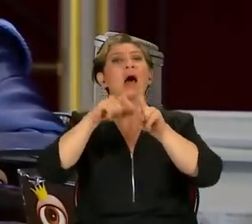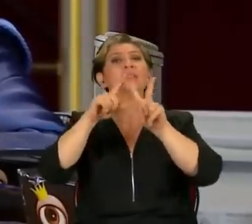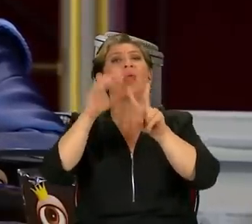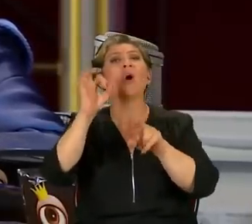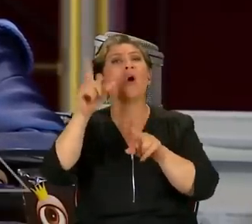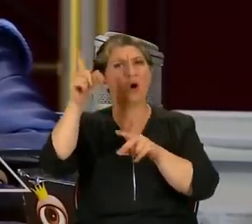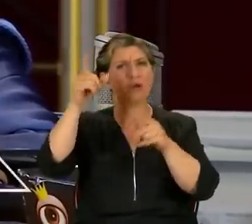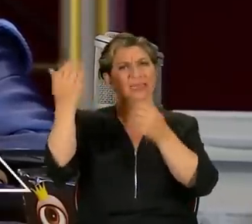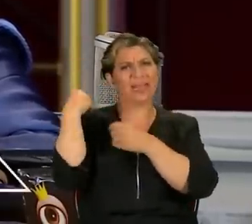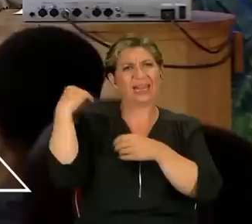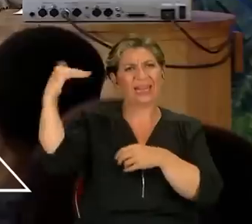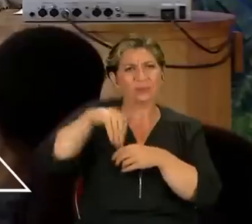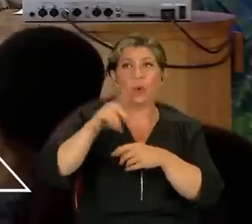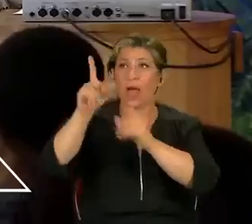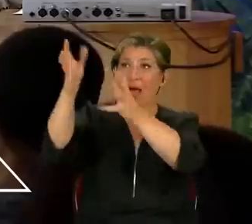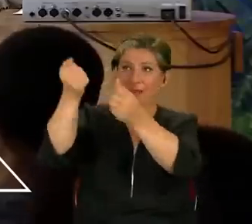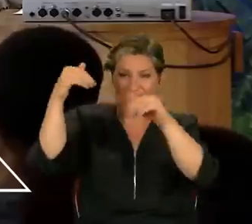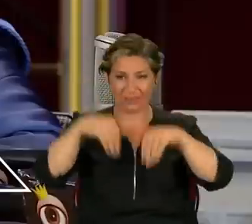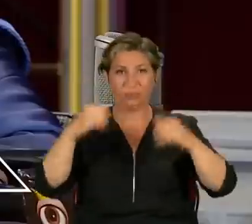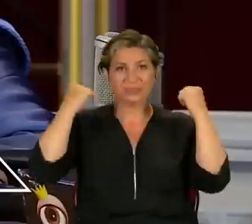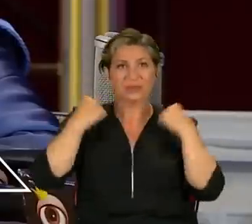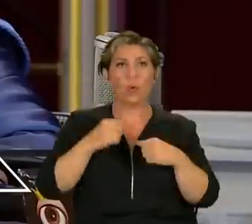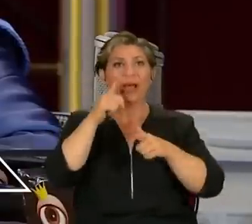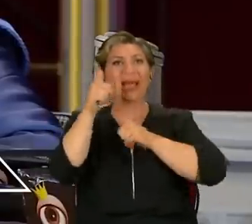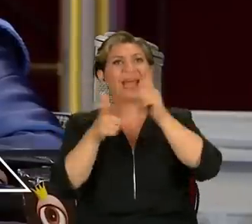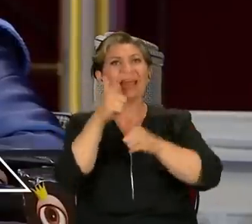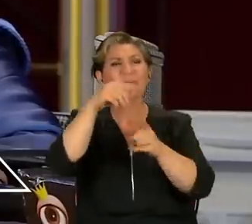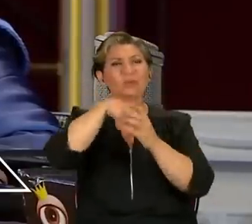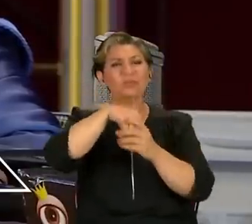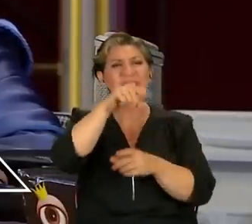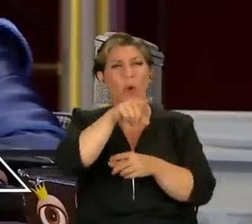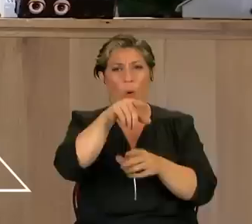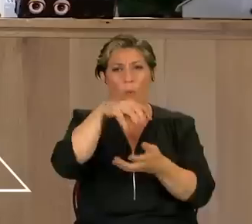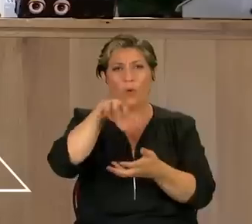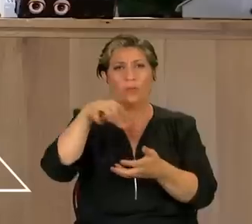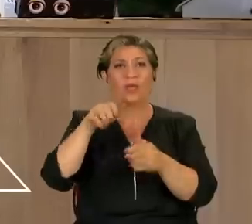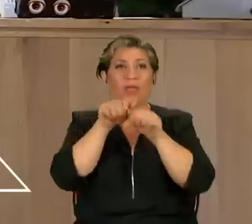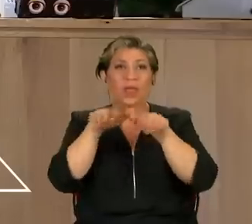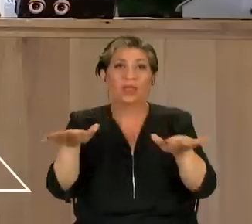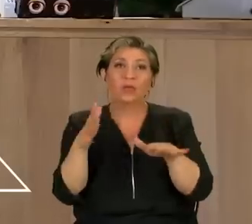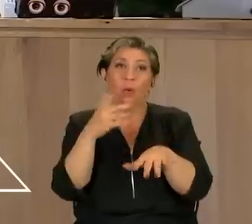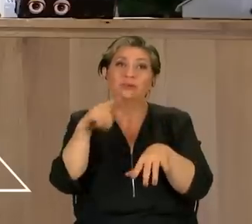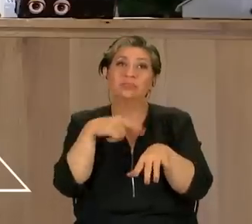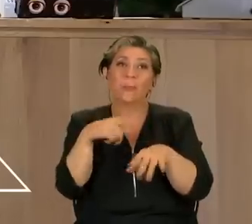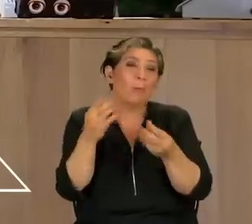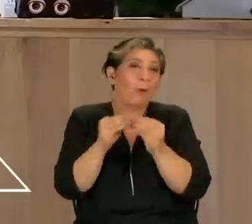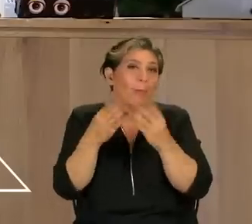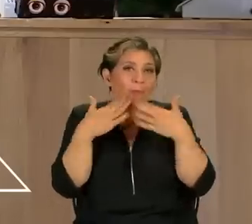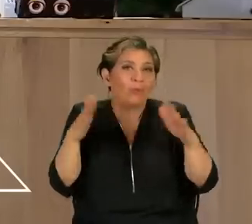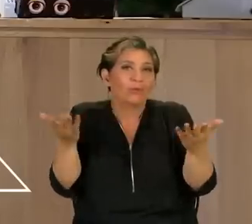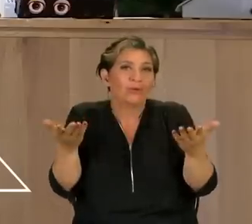o zaman. Hmm. Onu aldım. Tabii o klibin o bölümleri de yayınlanıyordu o zaman